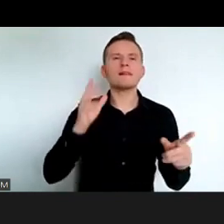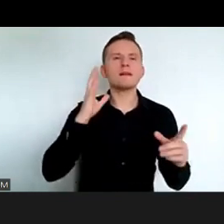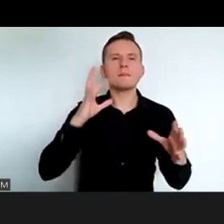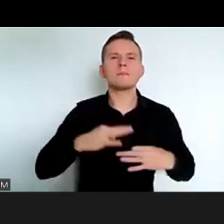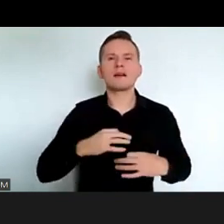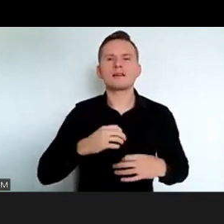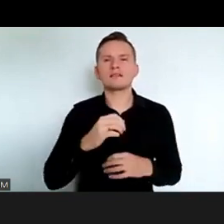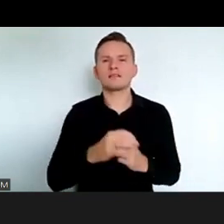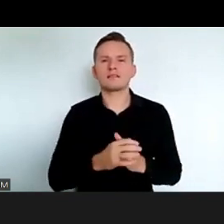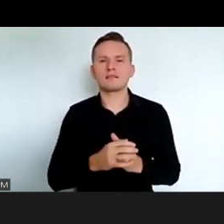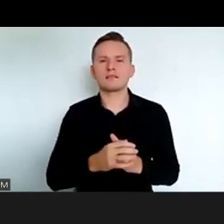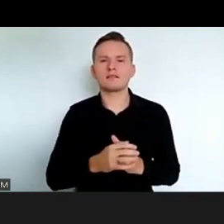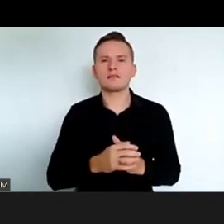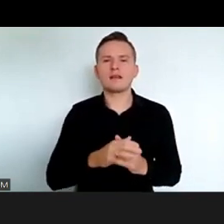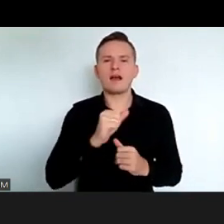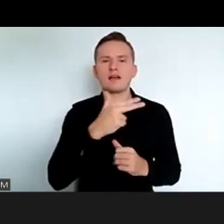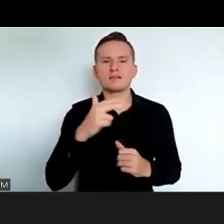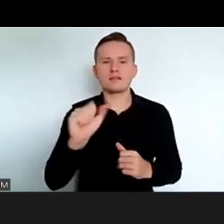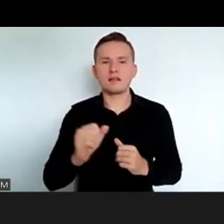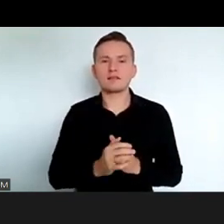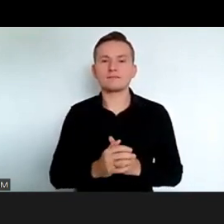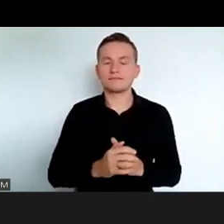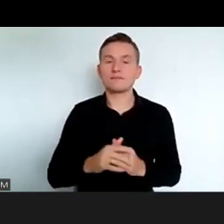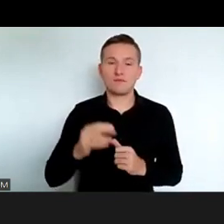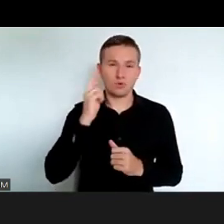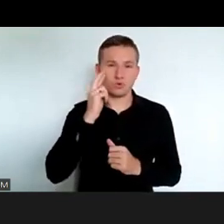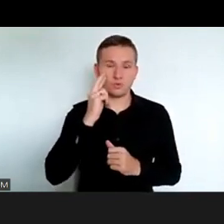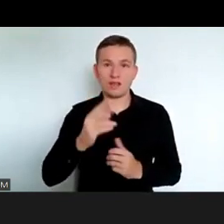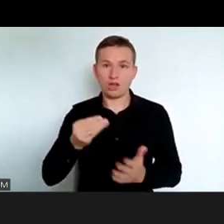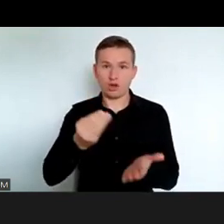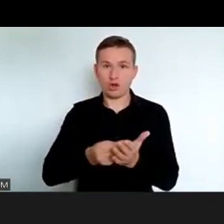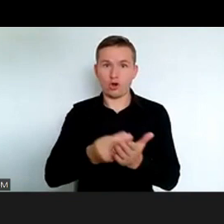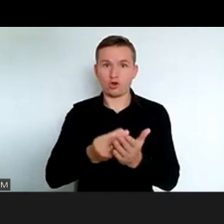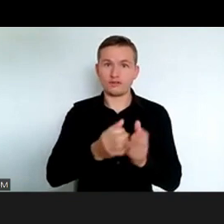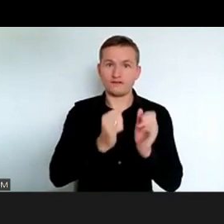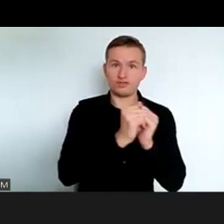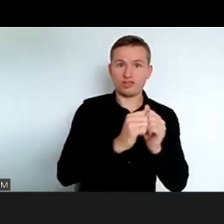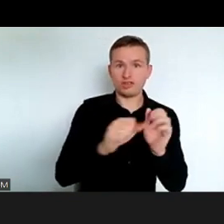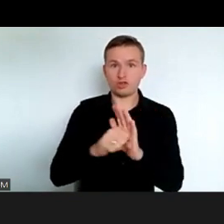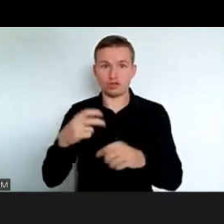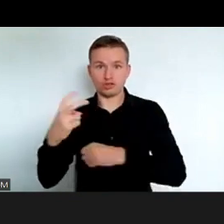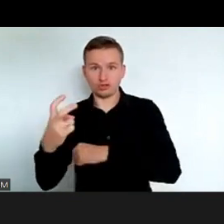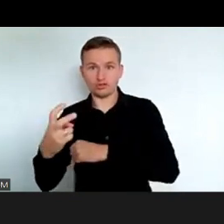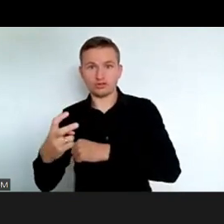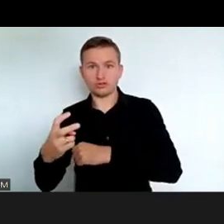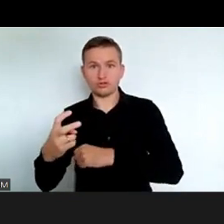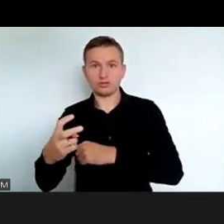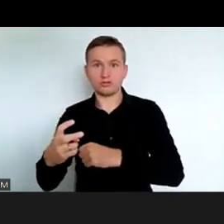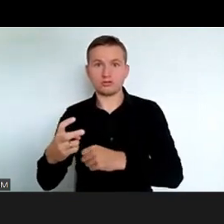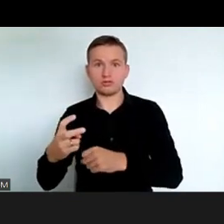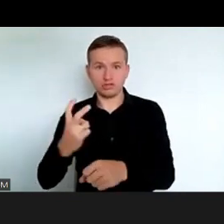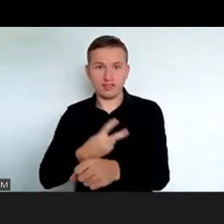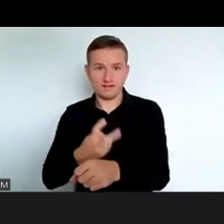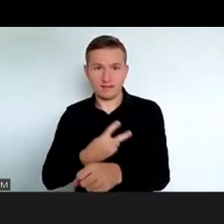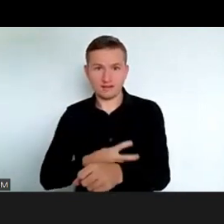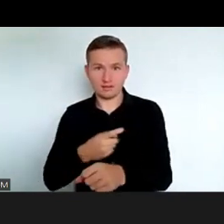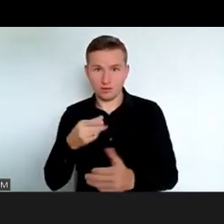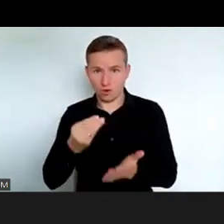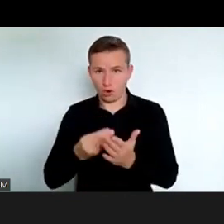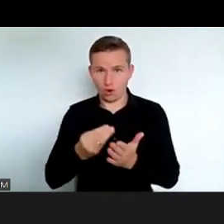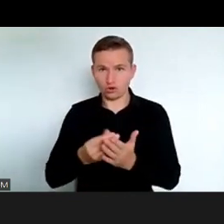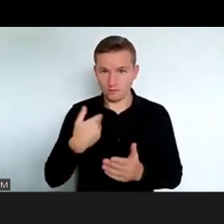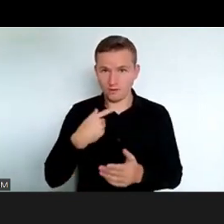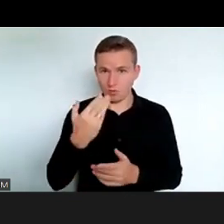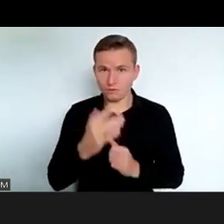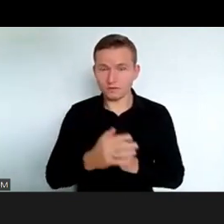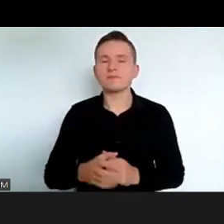Anny Bizu-Piechni. Rozumiem, że to koszt roczny od września do czerwca. Tak, tak. Ja to zdążyłem, oczywiście to jeszcze